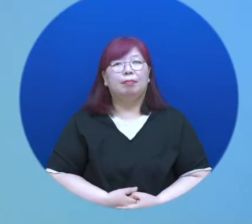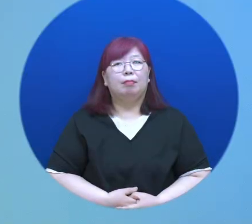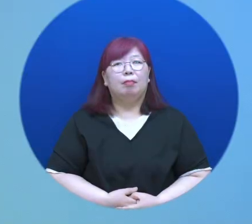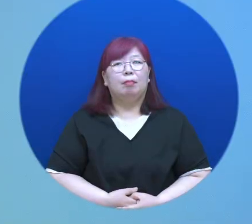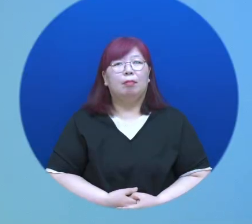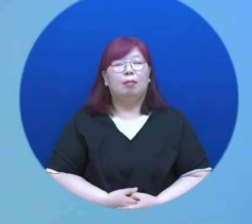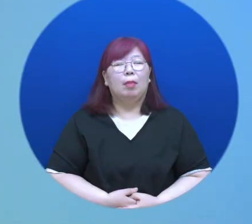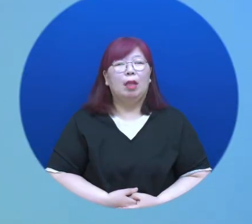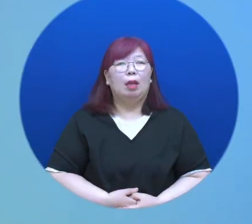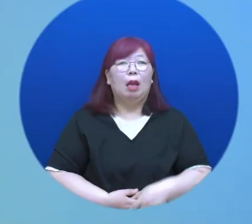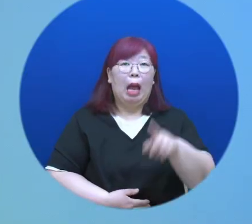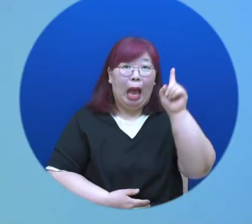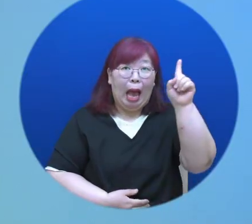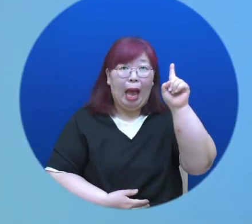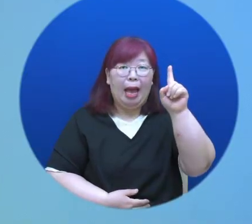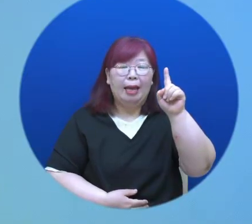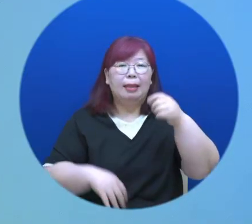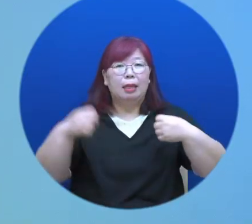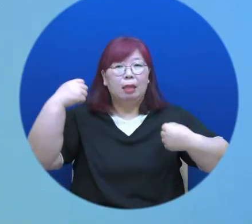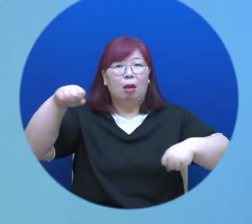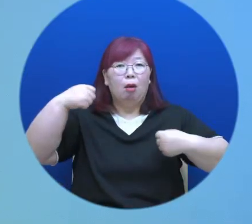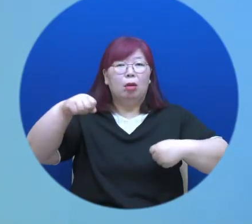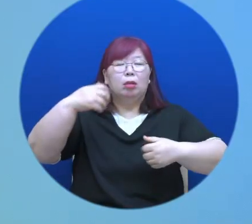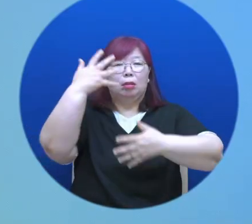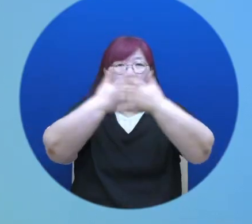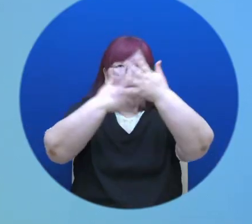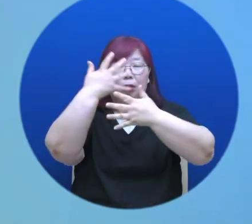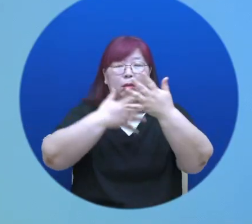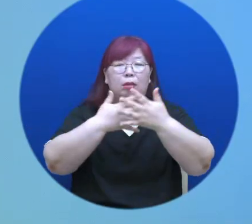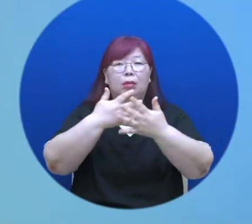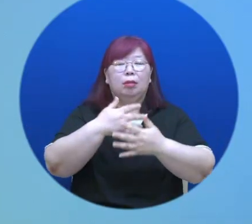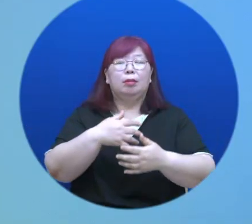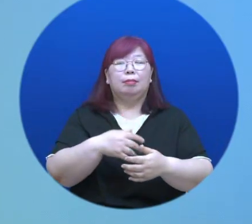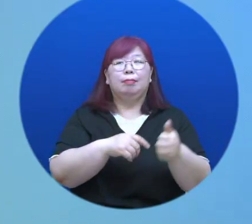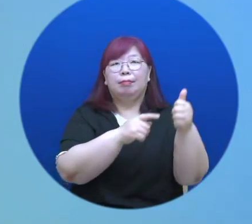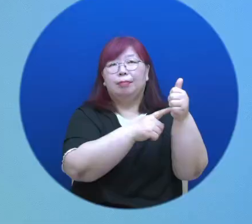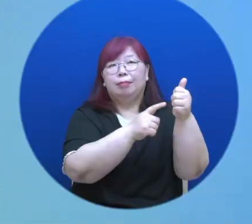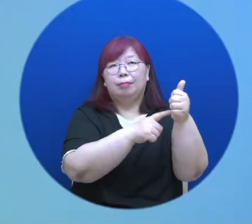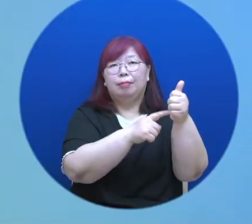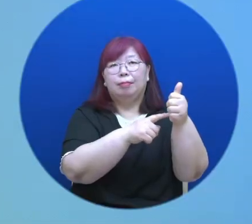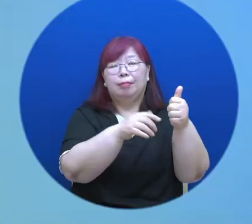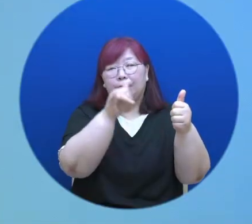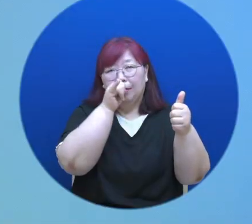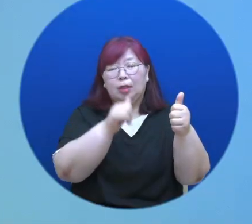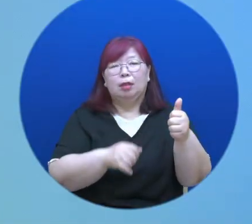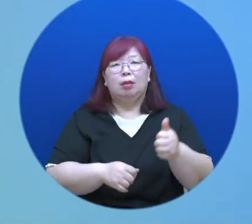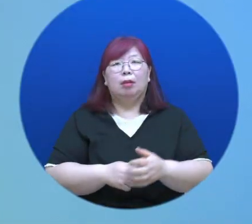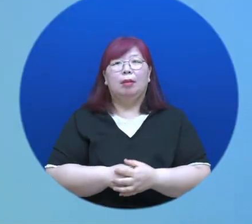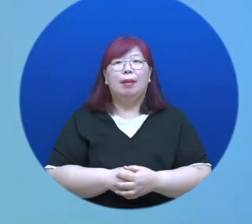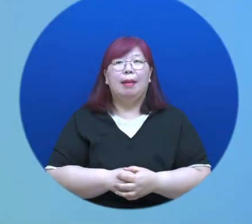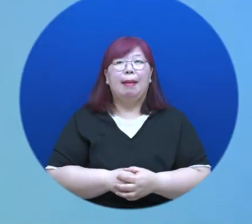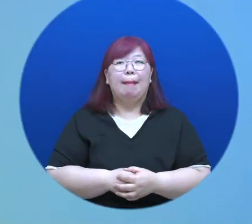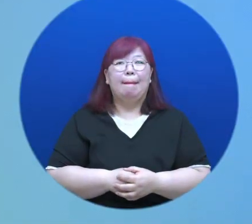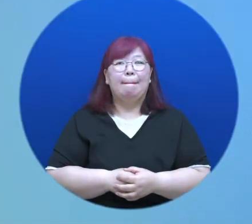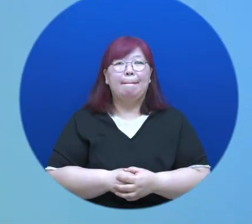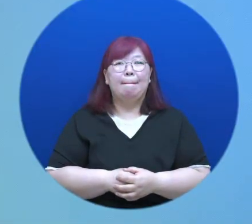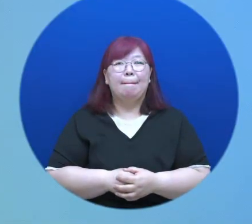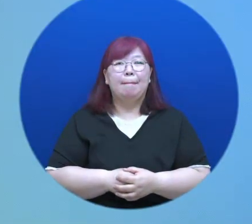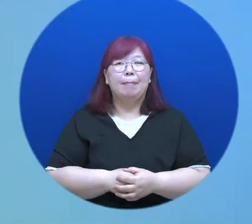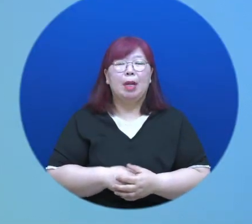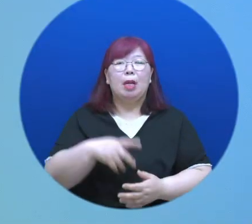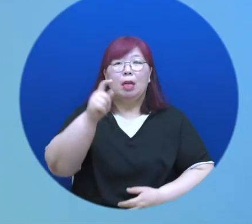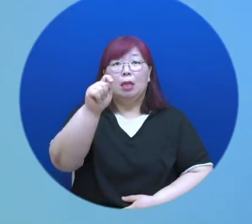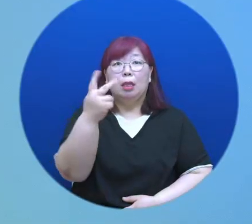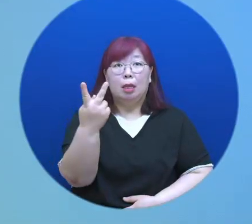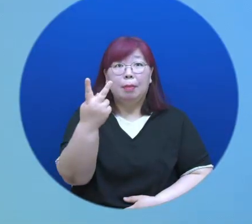한 연극 배우가 있어요. 아주 젊은 청년입니다. 그런데 이 연극 배우가 한